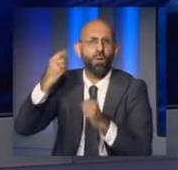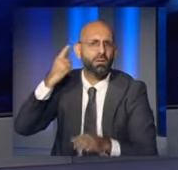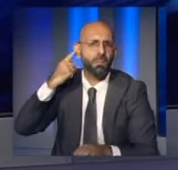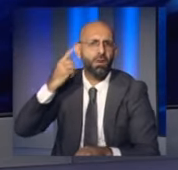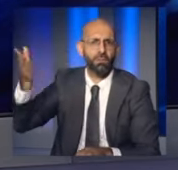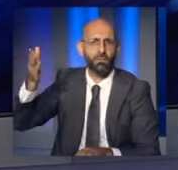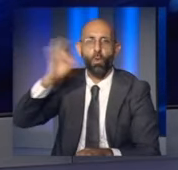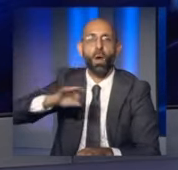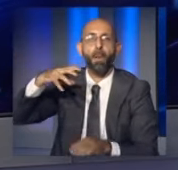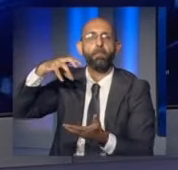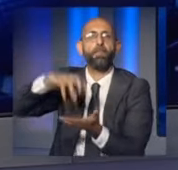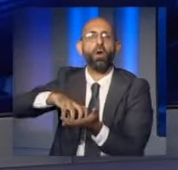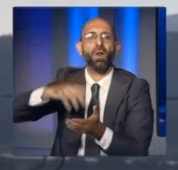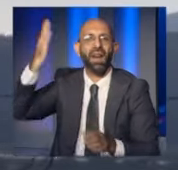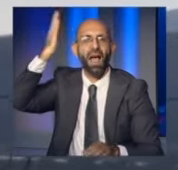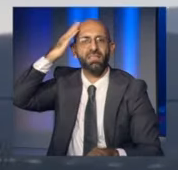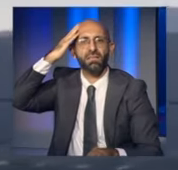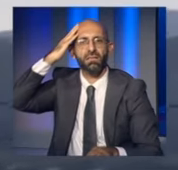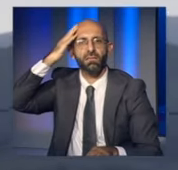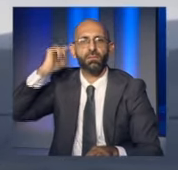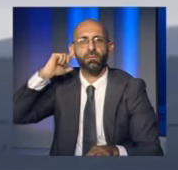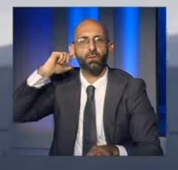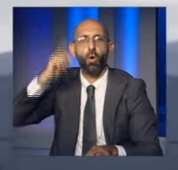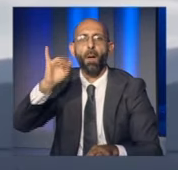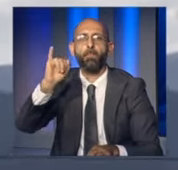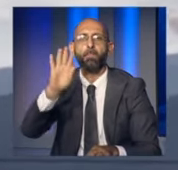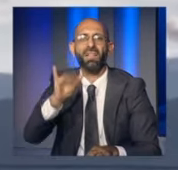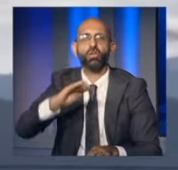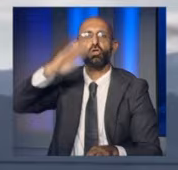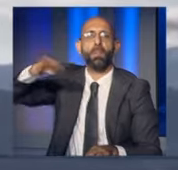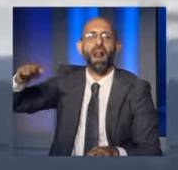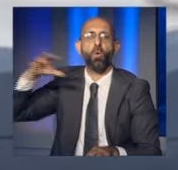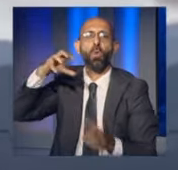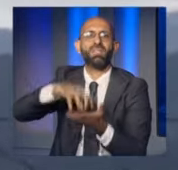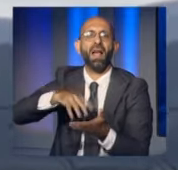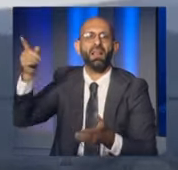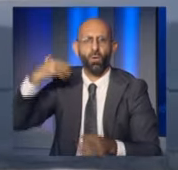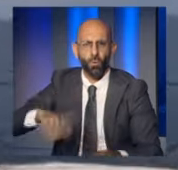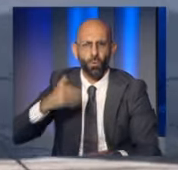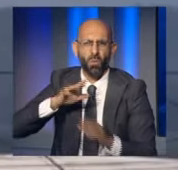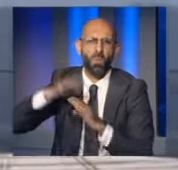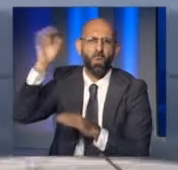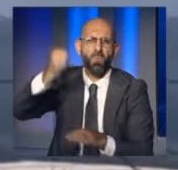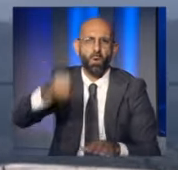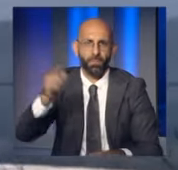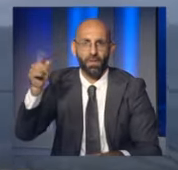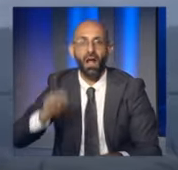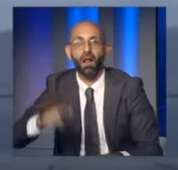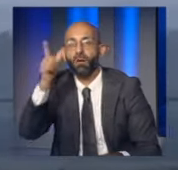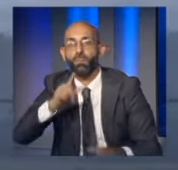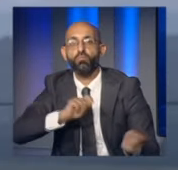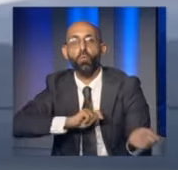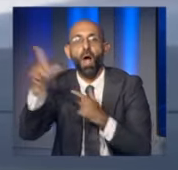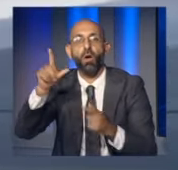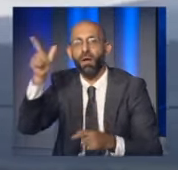والبلدات بالمسيرات والمدفعية آخرها على وادي حامول ومارون الراس وميس الجبل الوزاني،